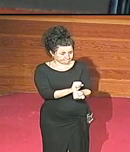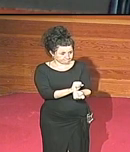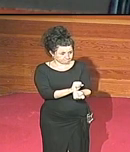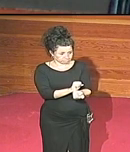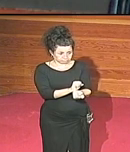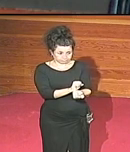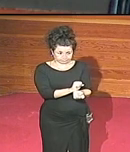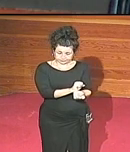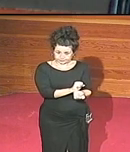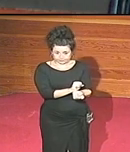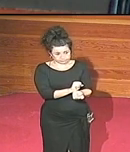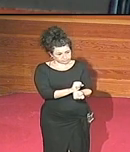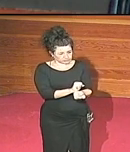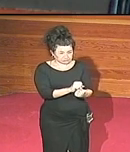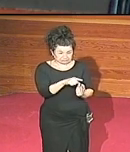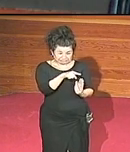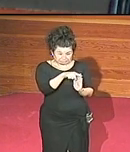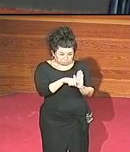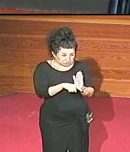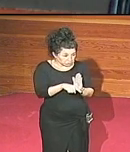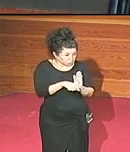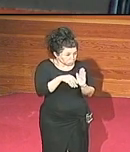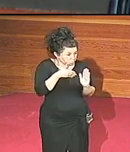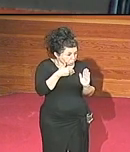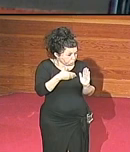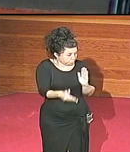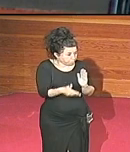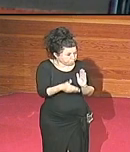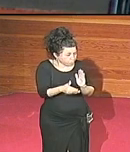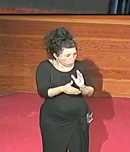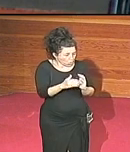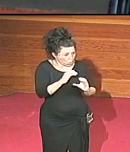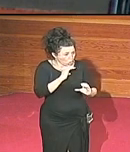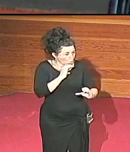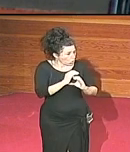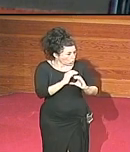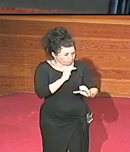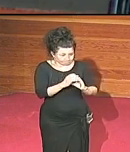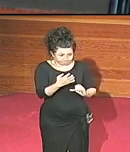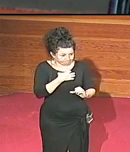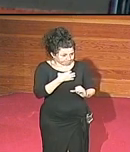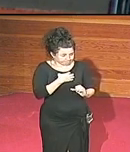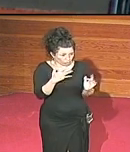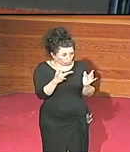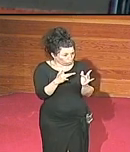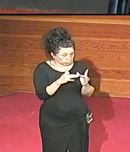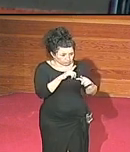oso gainera baldintza muturreko baldintzetan inkomunikatua familiarekin eta